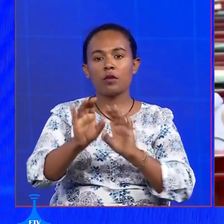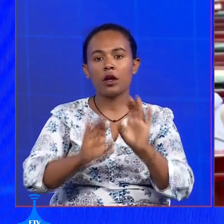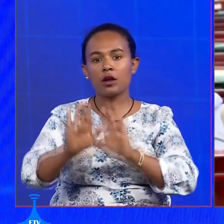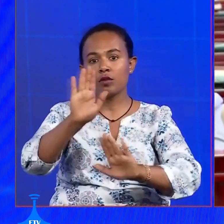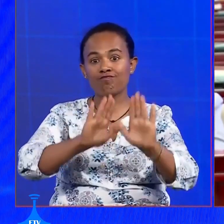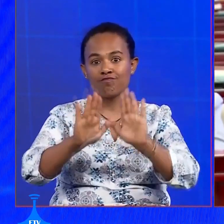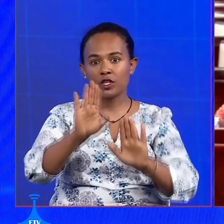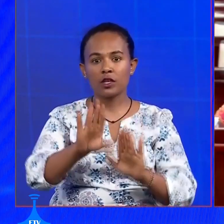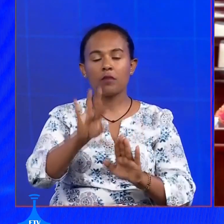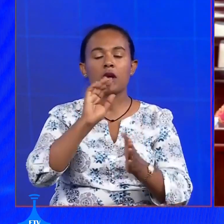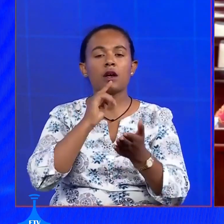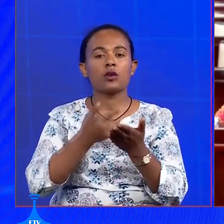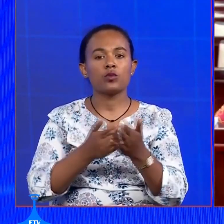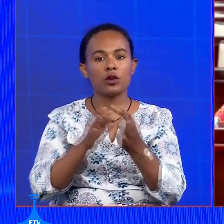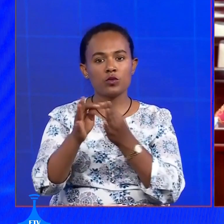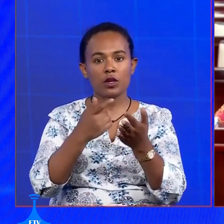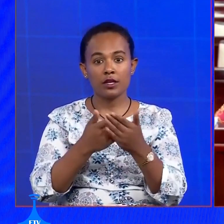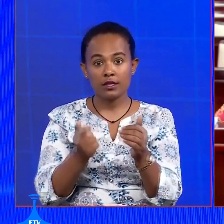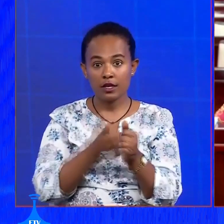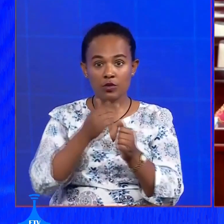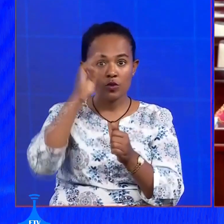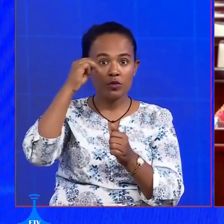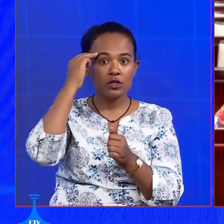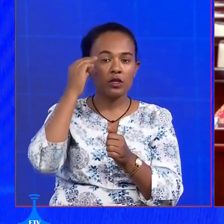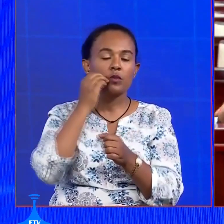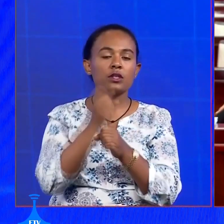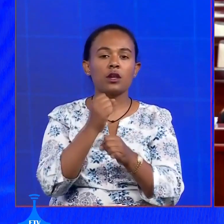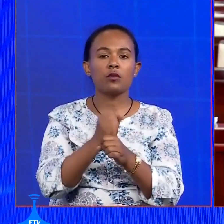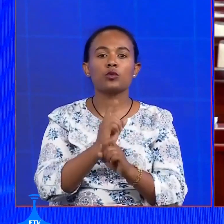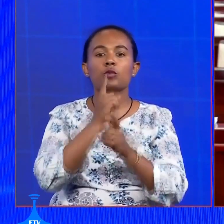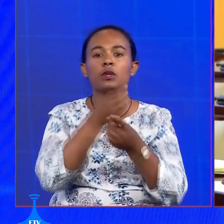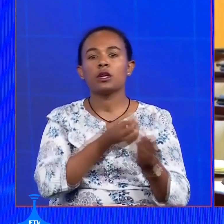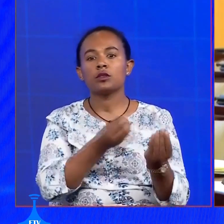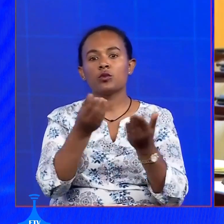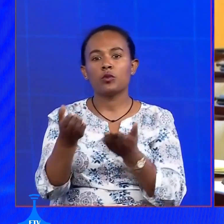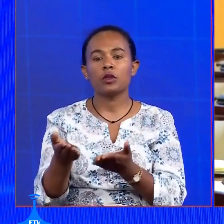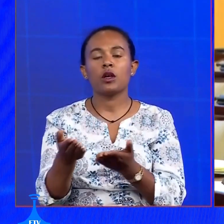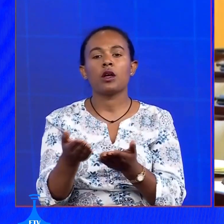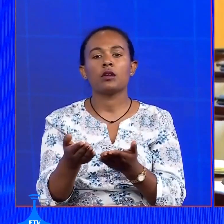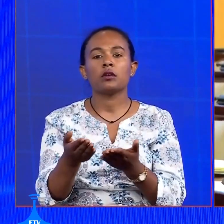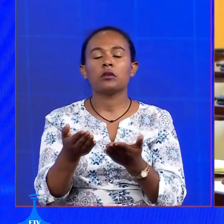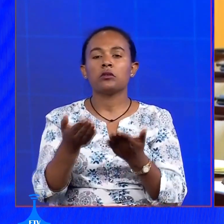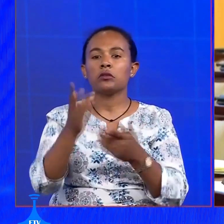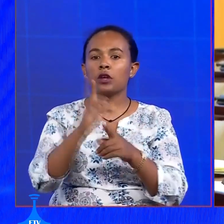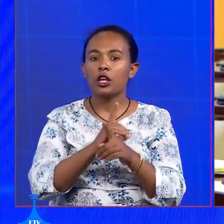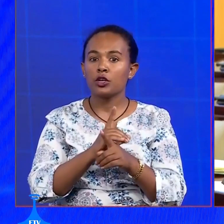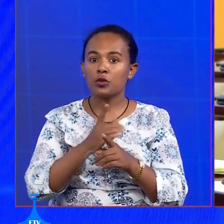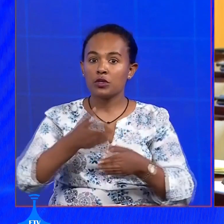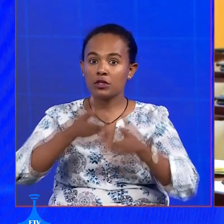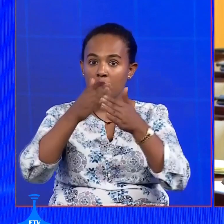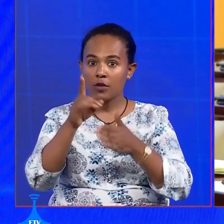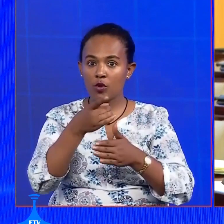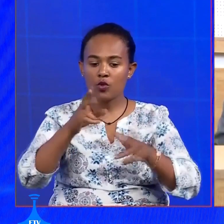ግኝት ማረጋገጡን ገልጿል። ይህንንም ተከትሎ ሚኒስቴር መስሪያ ቤቱ ምላሽ ሰጥቶበታል። ከራየነው ህንጻ የሚሆነውን